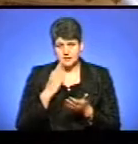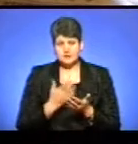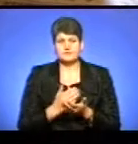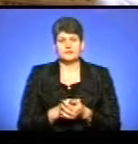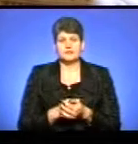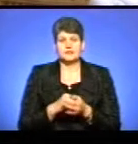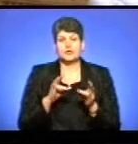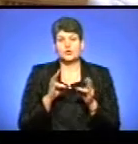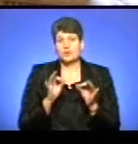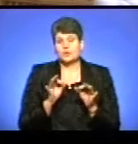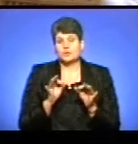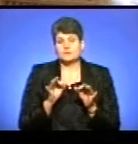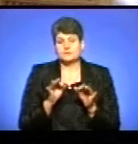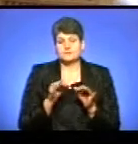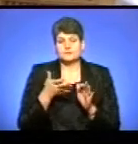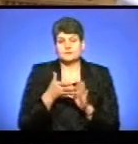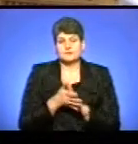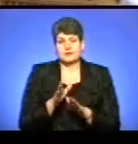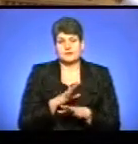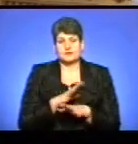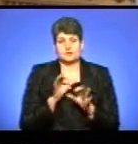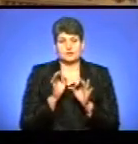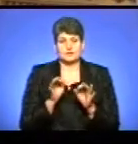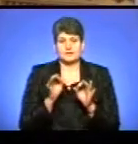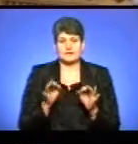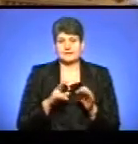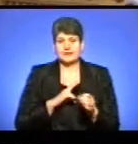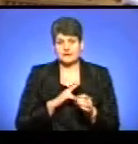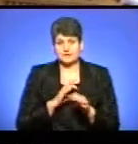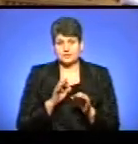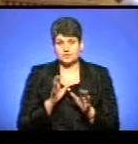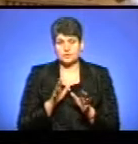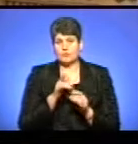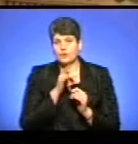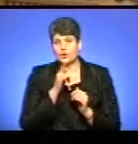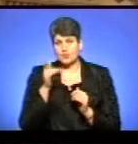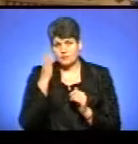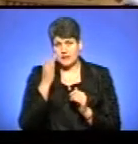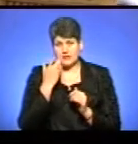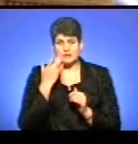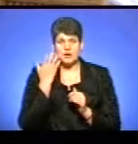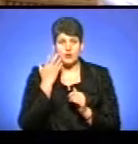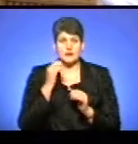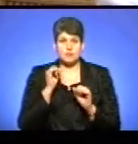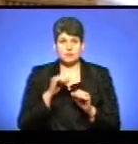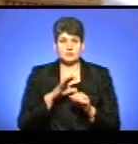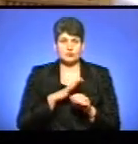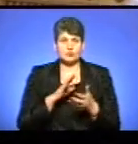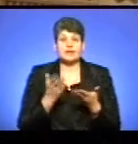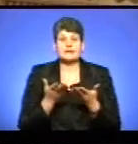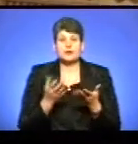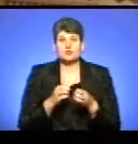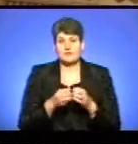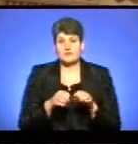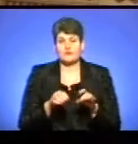Ну, реакції ніякого, нічим не відреагував ні директор. Протягом літа, коли можна було якось цю проблему